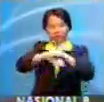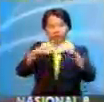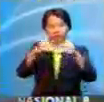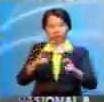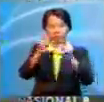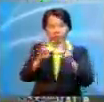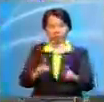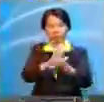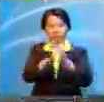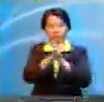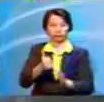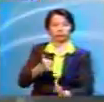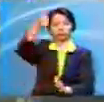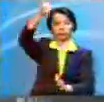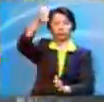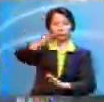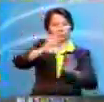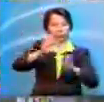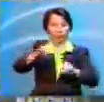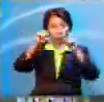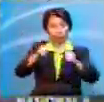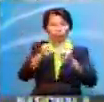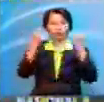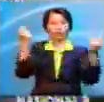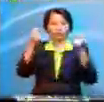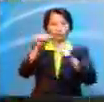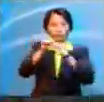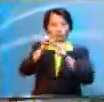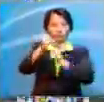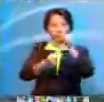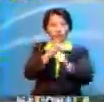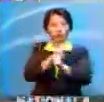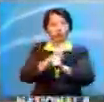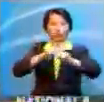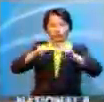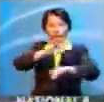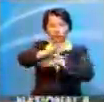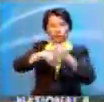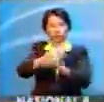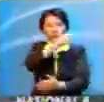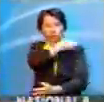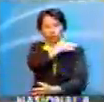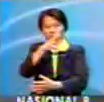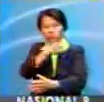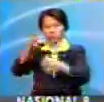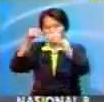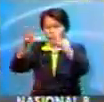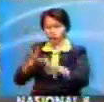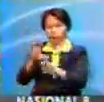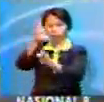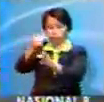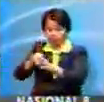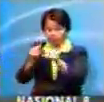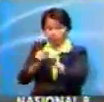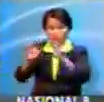permainan rakyat dan menjadi juara bukan perkara yang boleh diraih setiap tahun. Namun semua pegawai dan guru yang terlibat